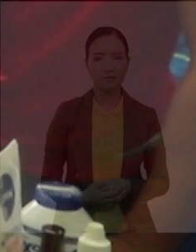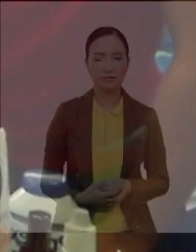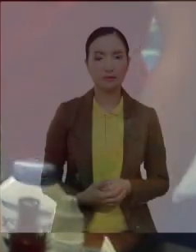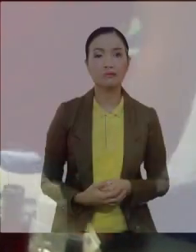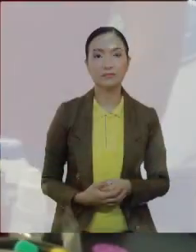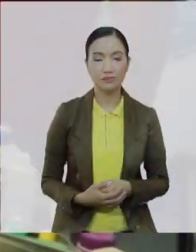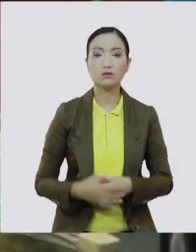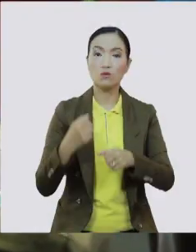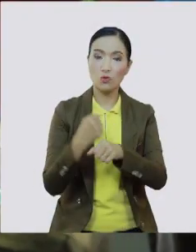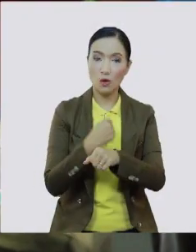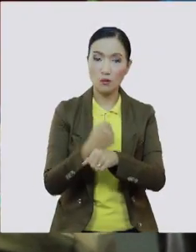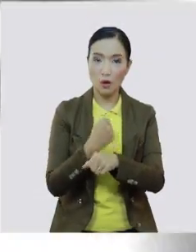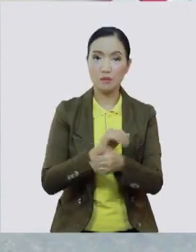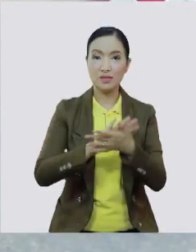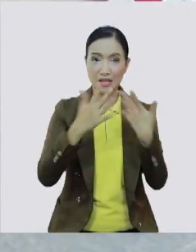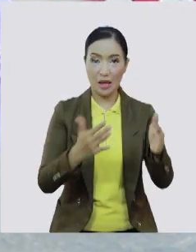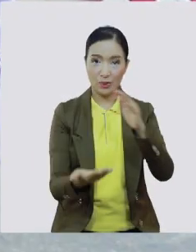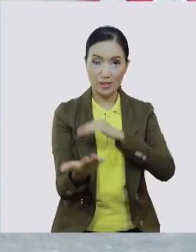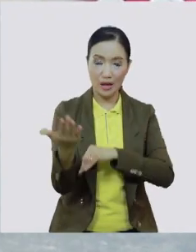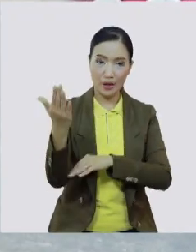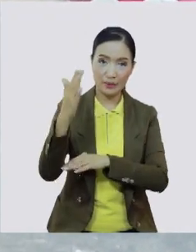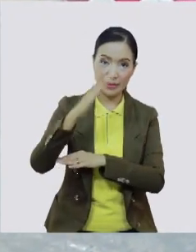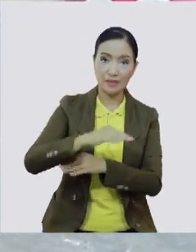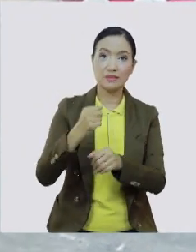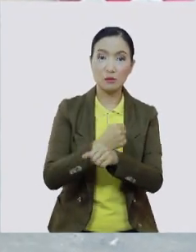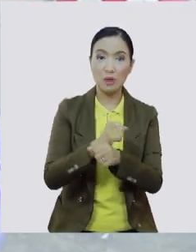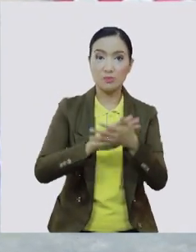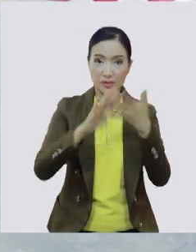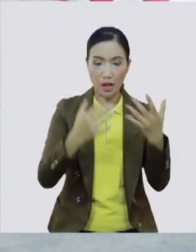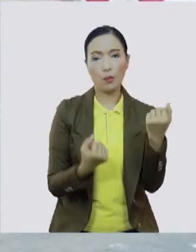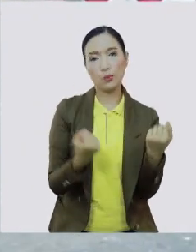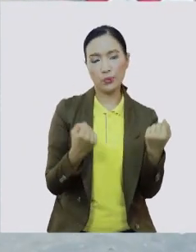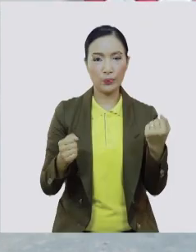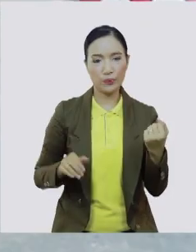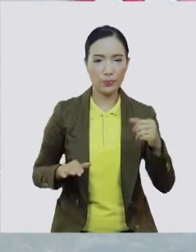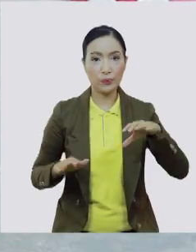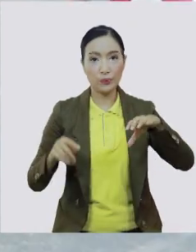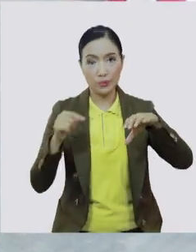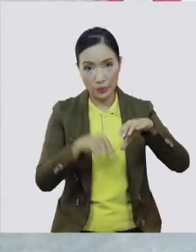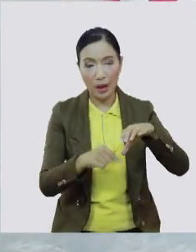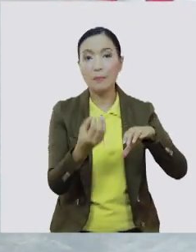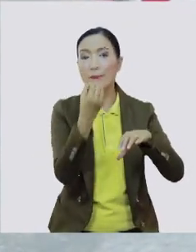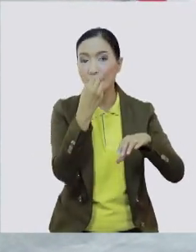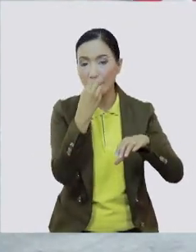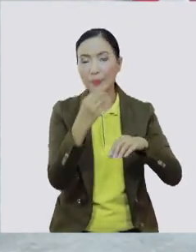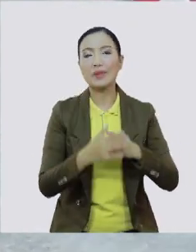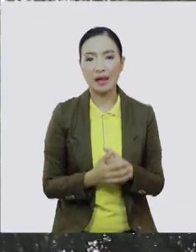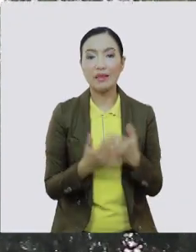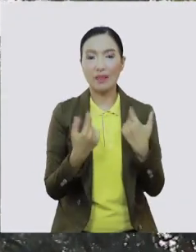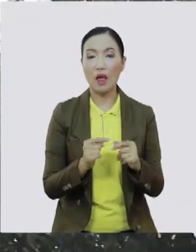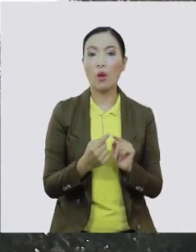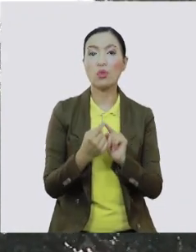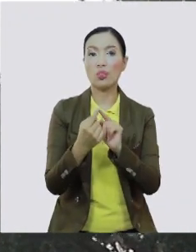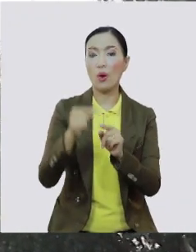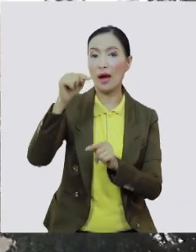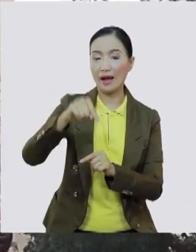เสร็จจากการฝึกซ้อมในช่วงเช้านะครับคุณหนึ่งก็ขับรถมานะครับแล้วก็มารับประทานอาหารก่อนที่จะมาที่